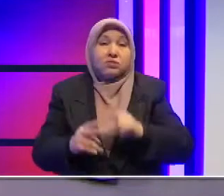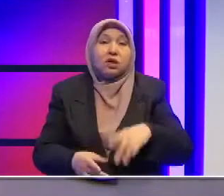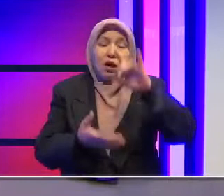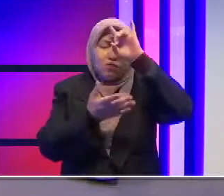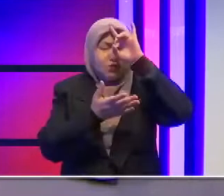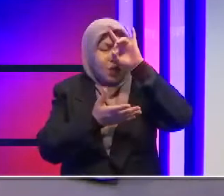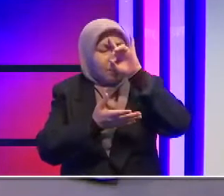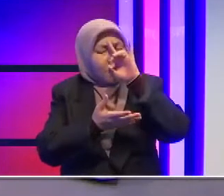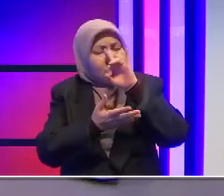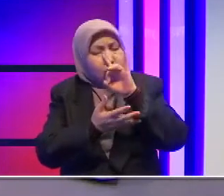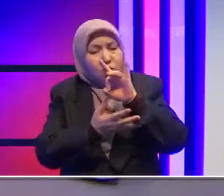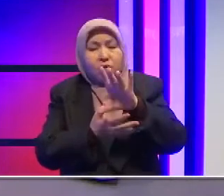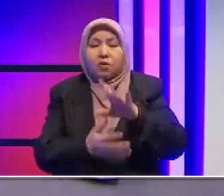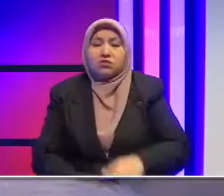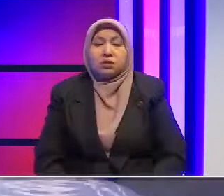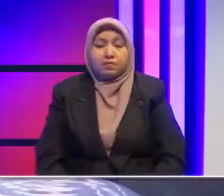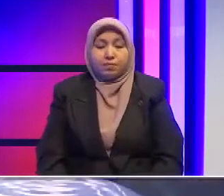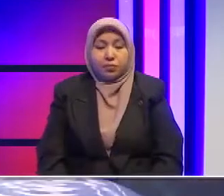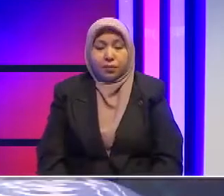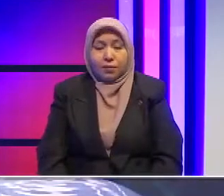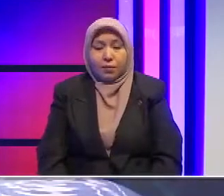A'udzubillahi minasyaitanir rajim.